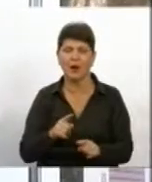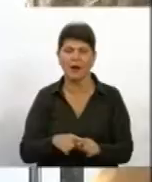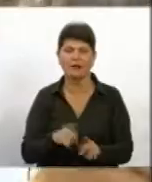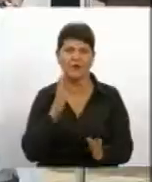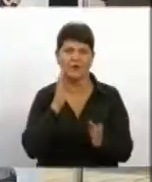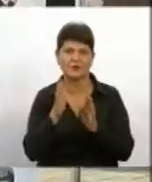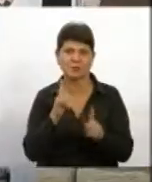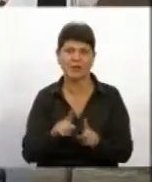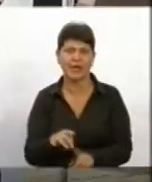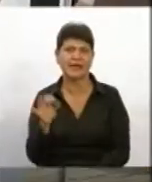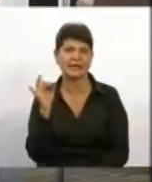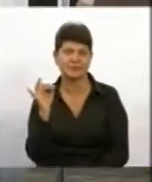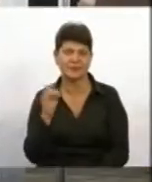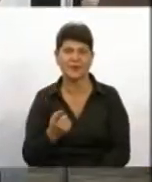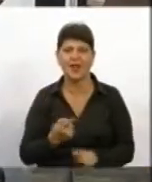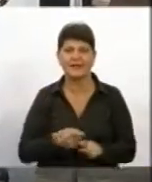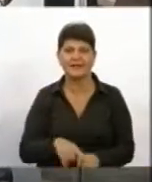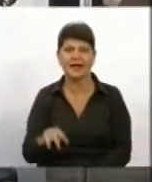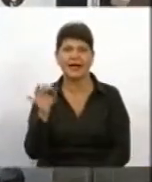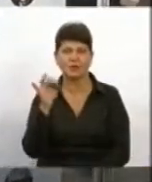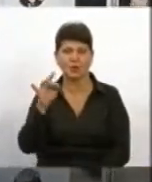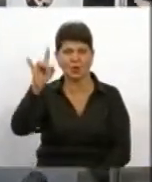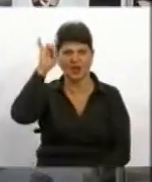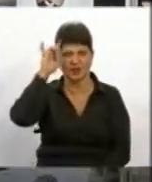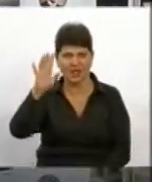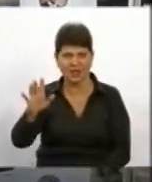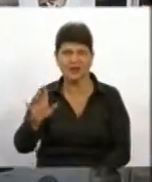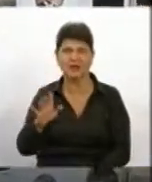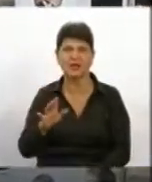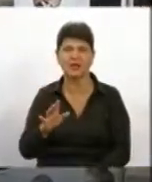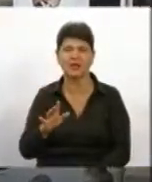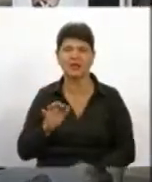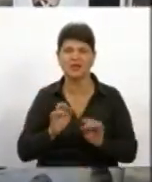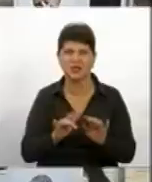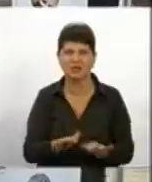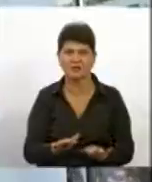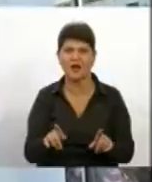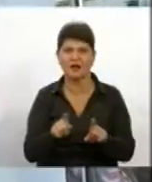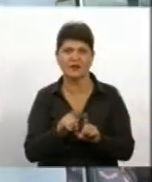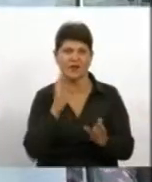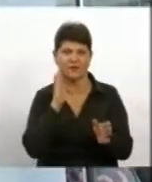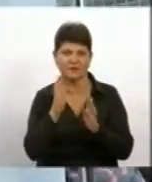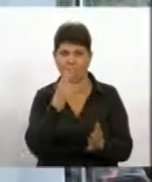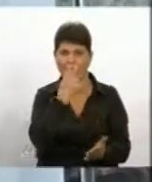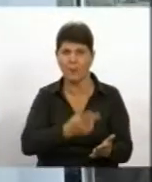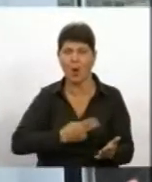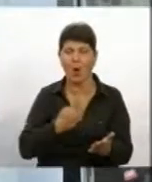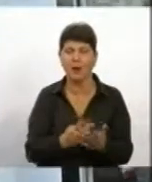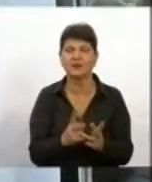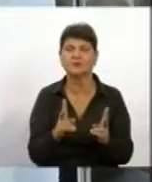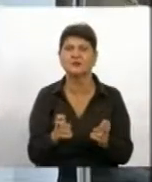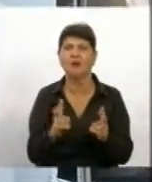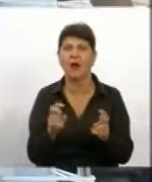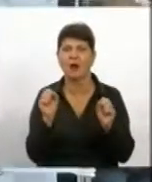Фейсбуці. Історії видатних діячів в історії України оформлені у вигляді таких фейсбучних сторінок. І вони показують, як могла би